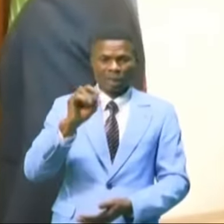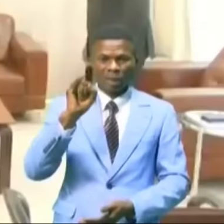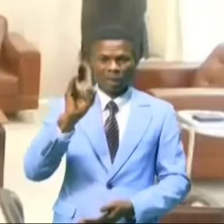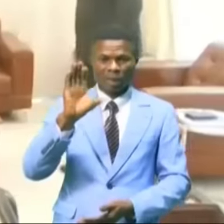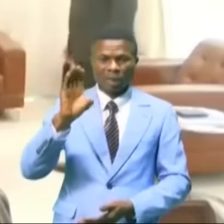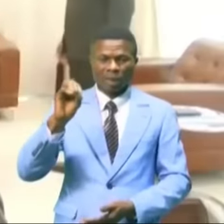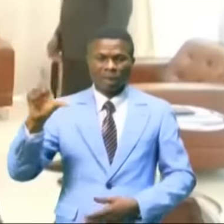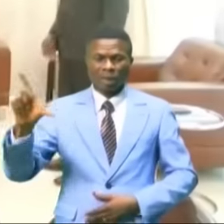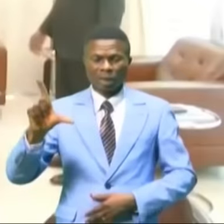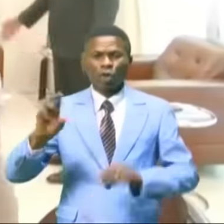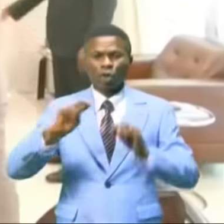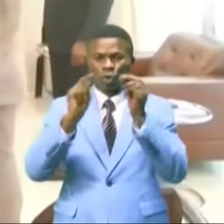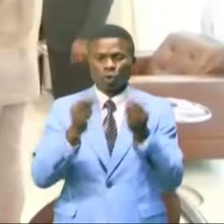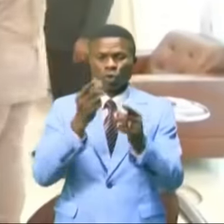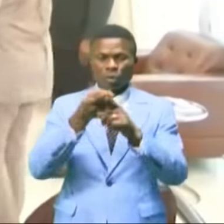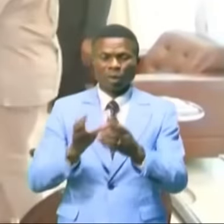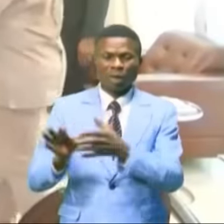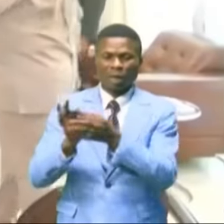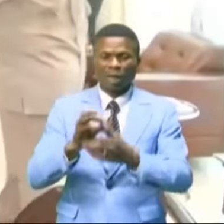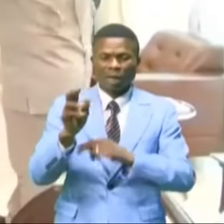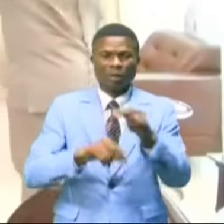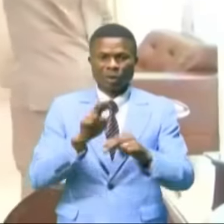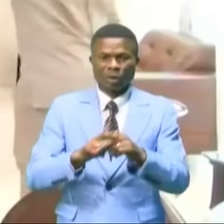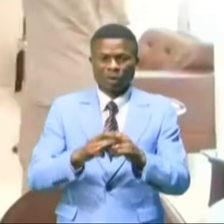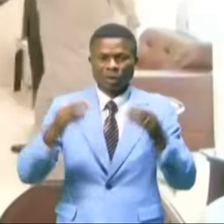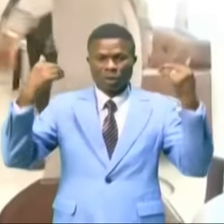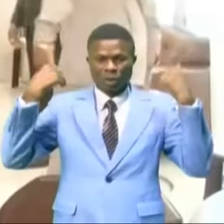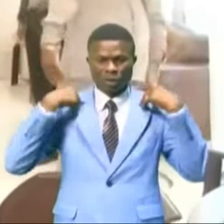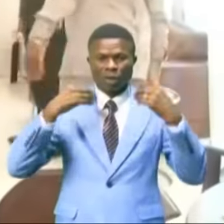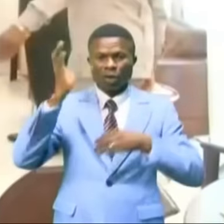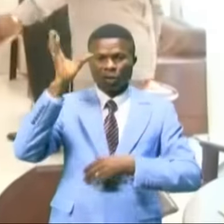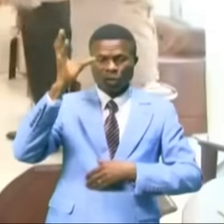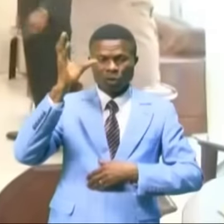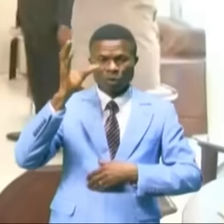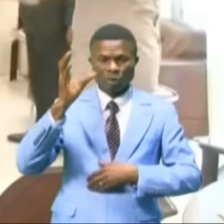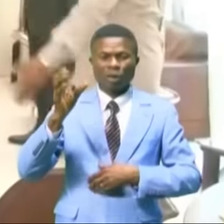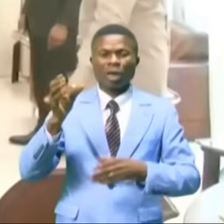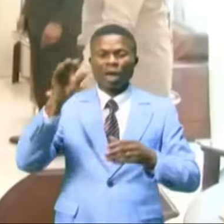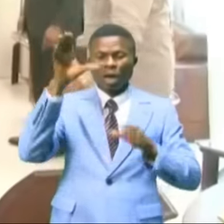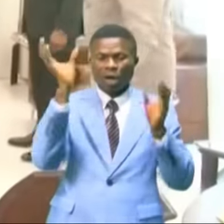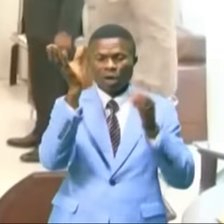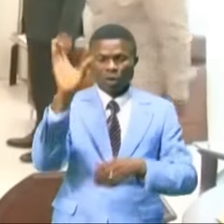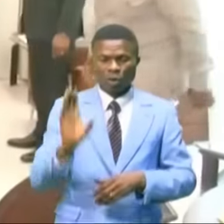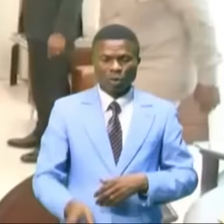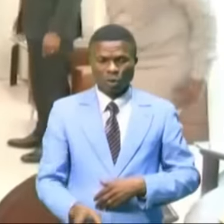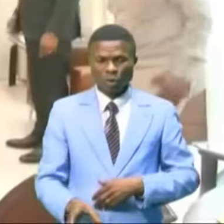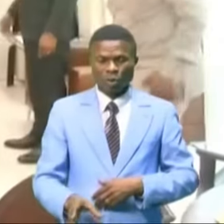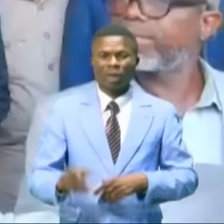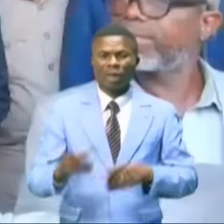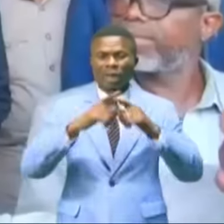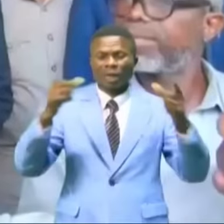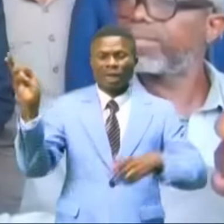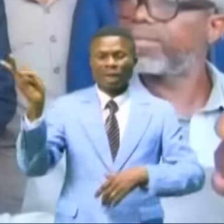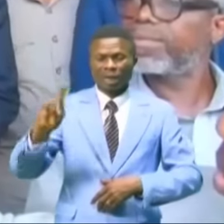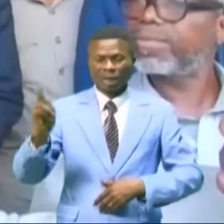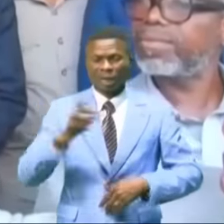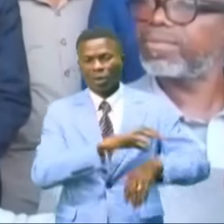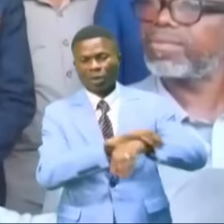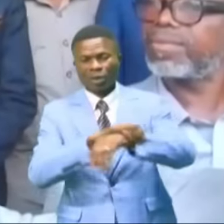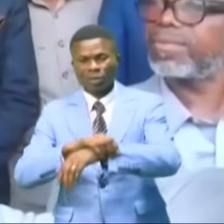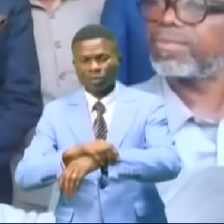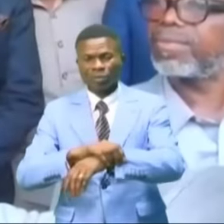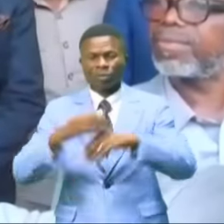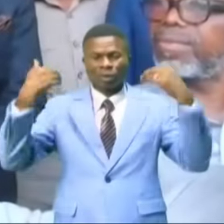par une délégation de l'Alliance nationale des autorités traditionnelles du Congo en ATC, de l'espace Grand Kasaï, conduite par le grand